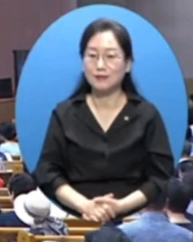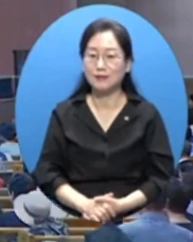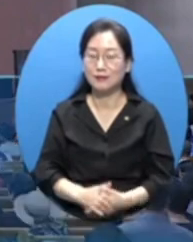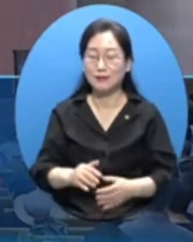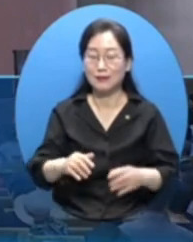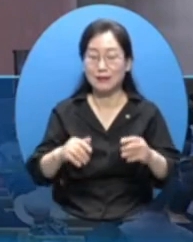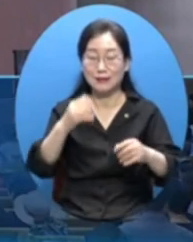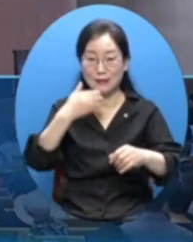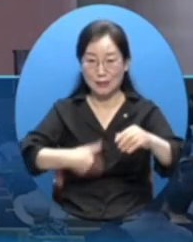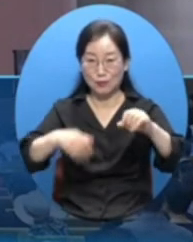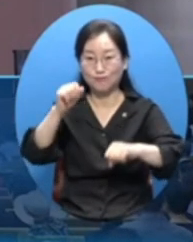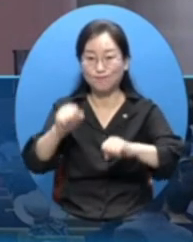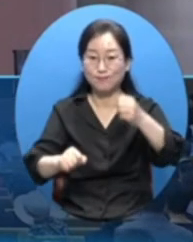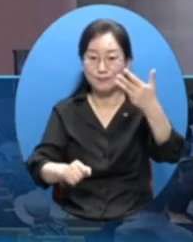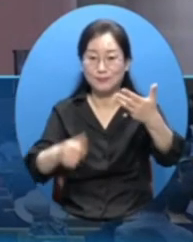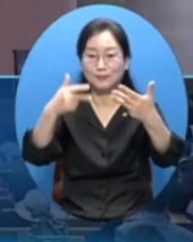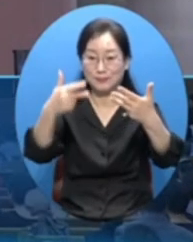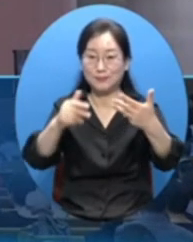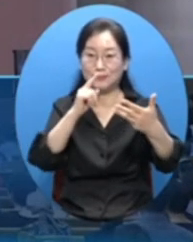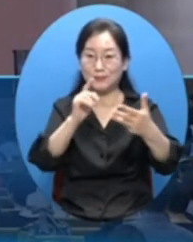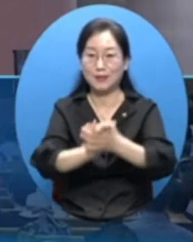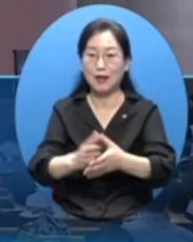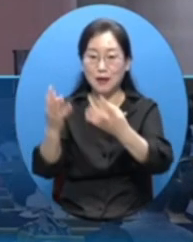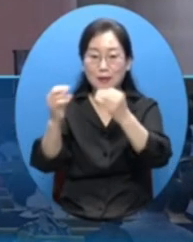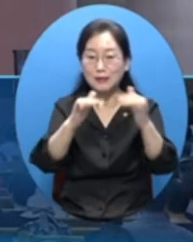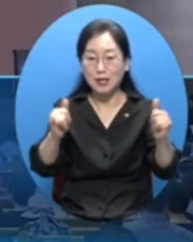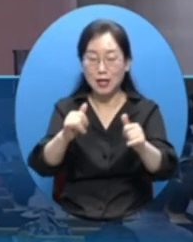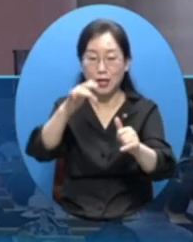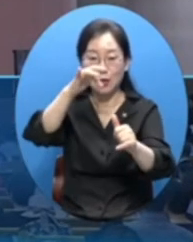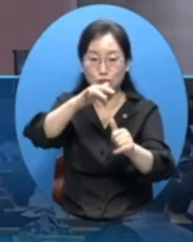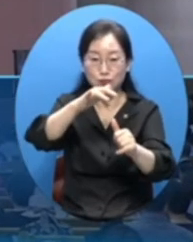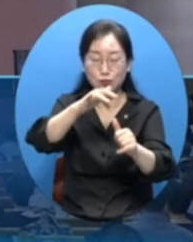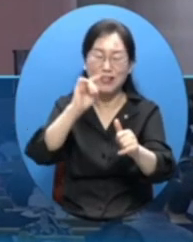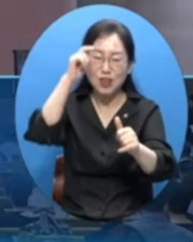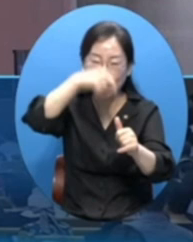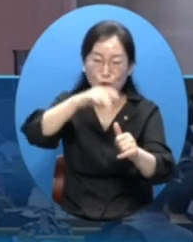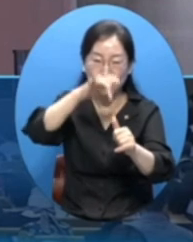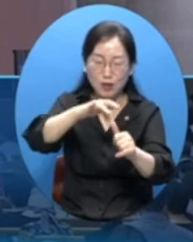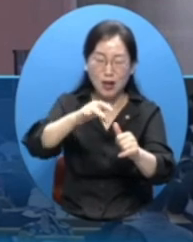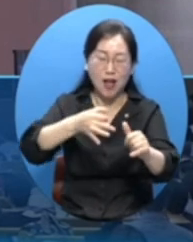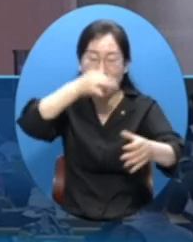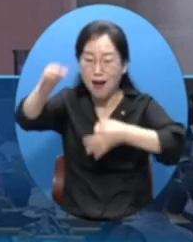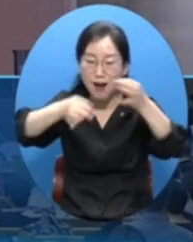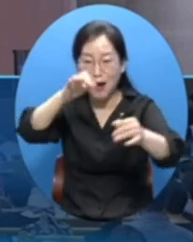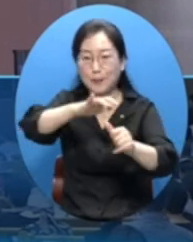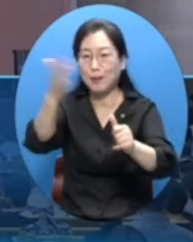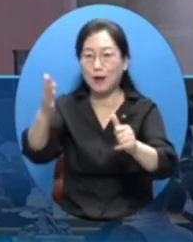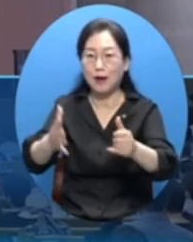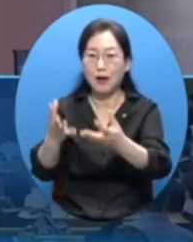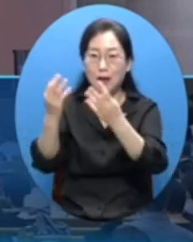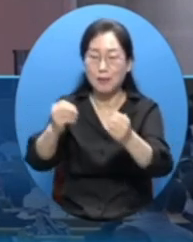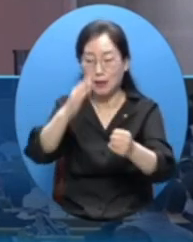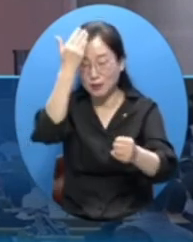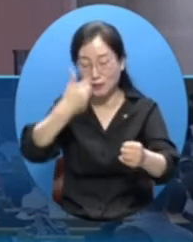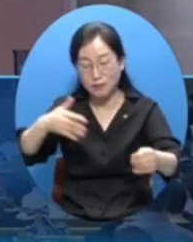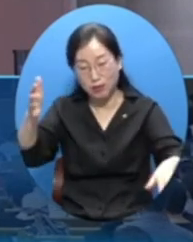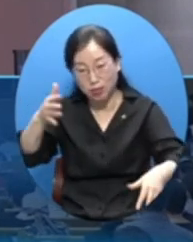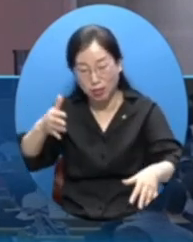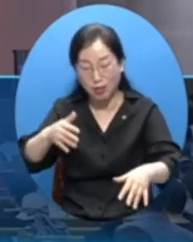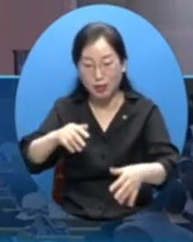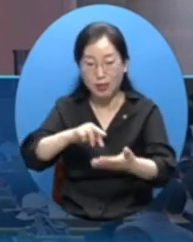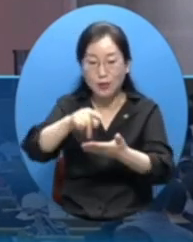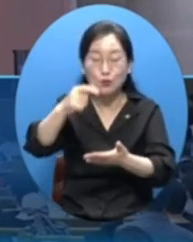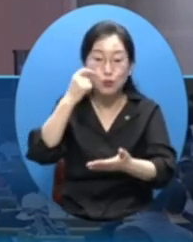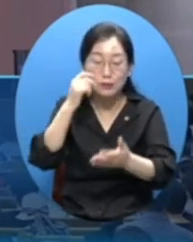사도행전 8장 7절을 말씀합니다. 많은 사람에게 붙었던 더러운 귀신들이 크게 소리를 지르며 나가고 또 많은 중풍병자 못 고는